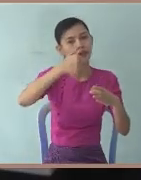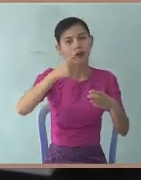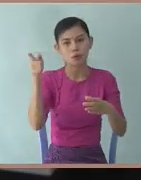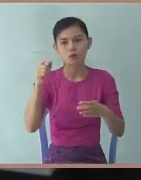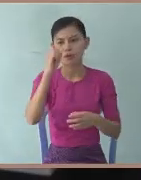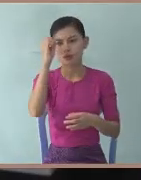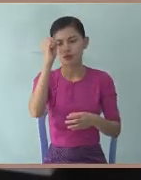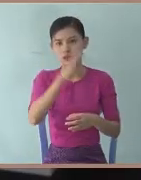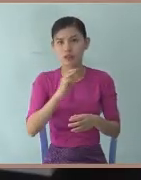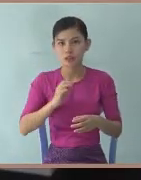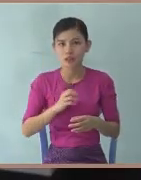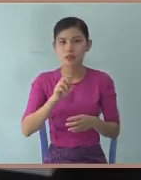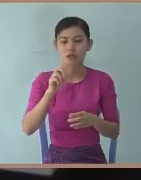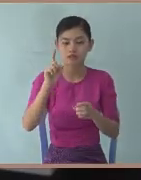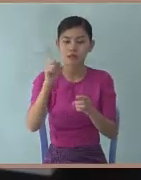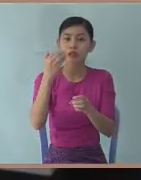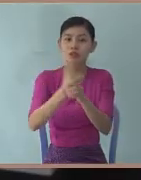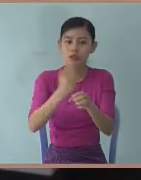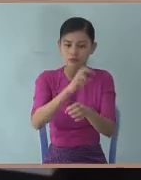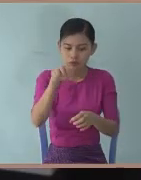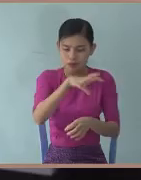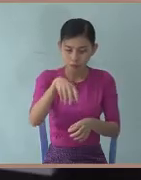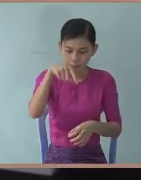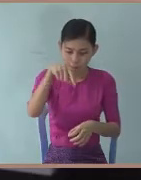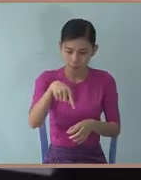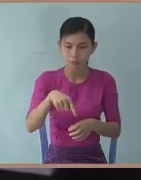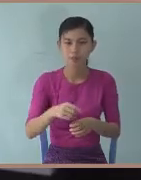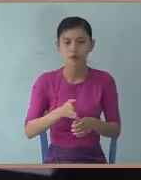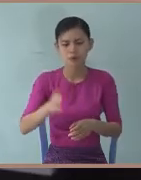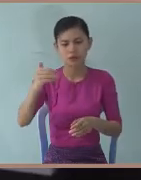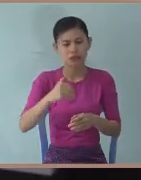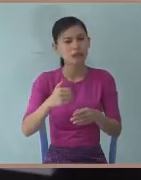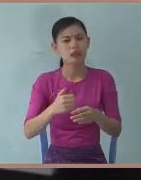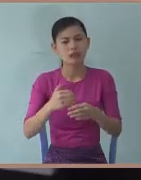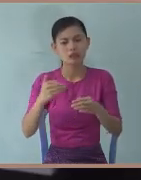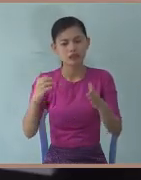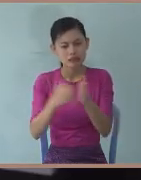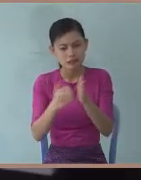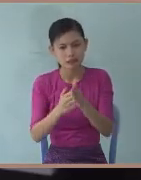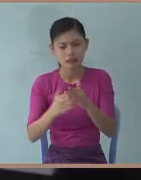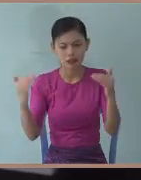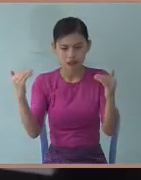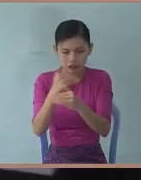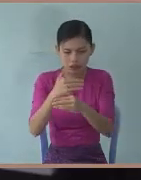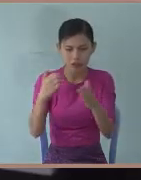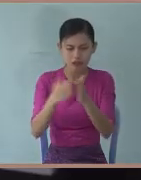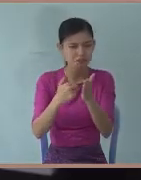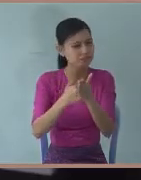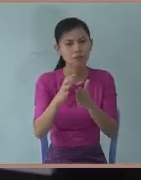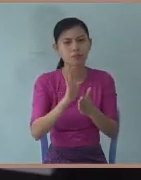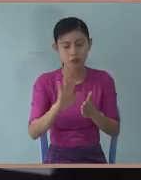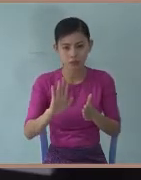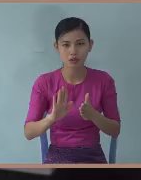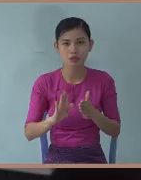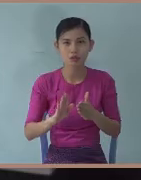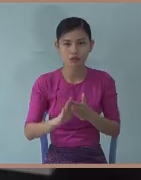ယ်ဆိုရင်ပေါ့ဒီကချင်ပြည်နယ်ဖက်ကန်ဒေသမှာဖြစ်ပျက်နေတဲ့လမ်းပိုင်းစစ်တော်ရေးနဲ့ပတ်သက်နေခက်ခဲနေတဲ့အကြော